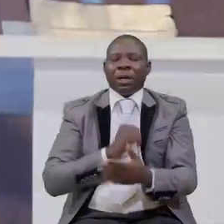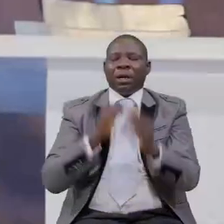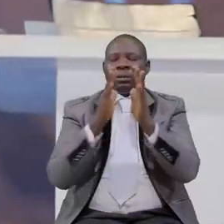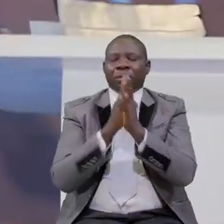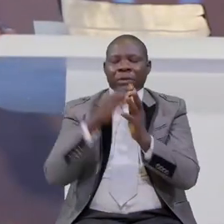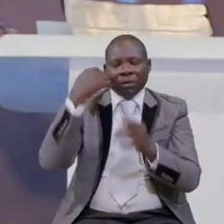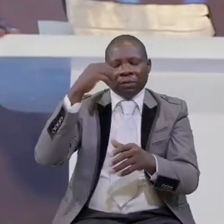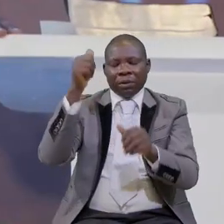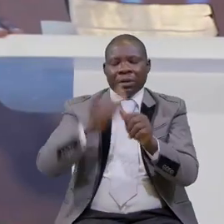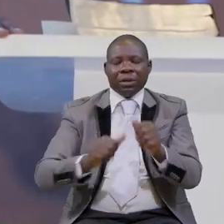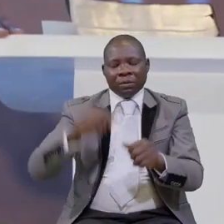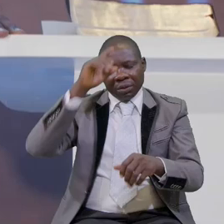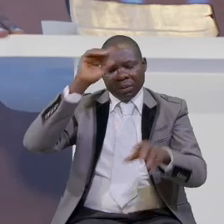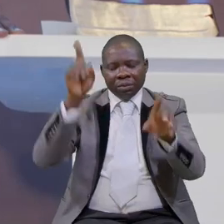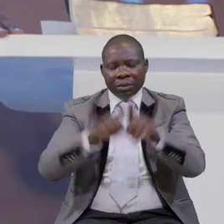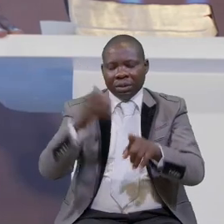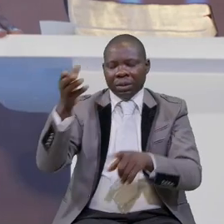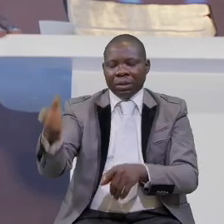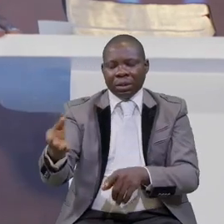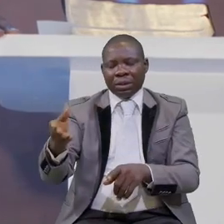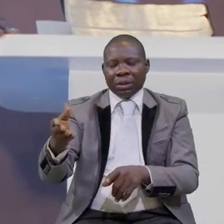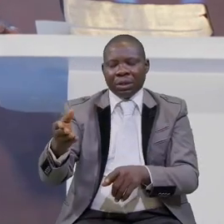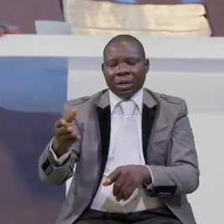Je prie pour chaque frère là-bas.